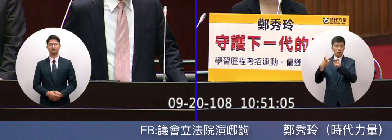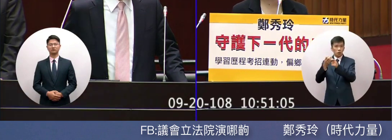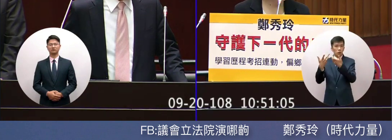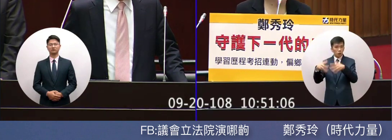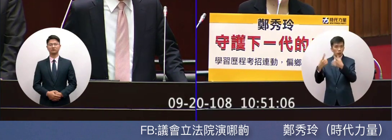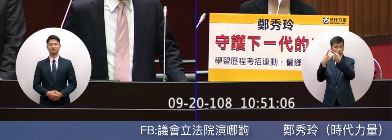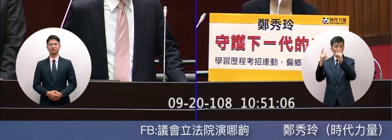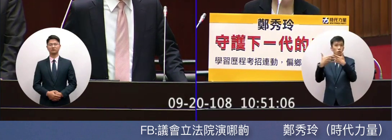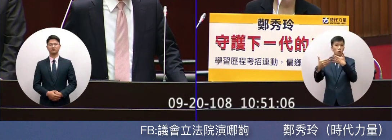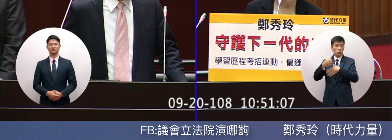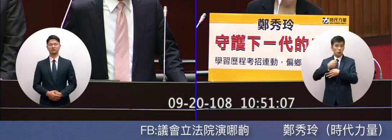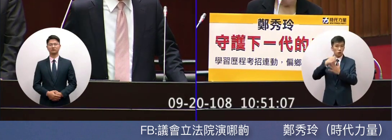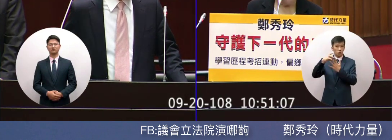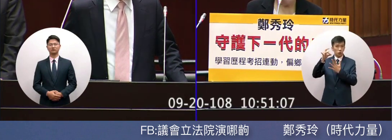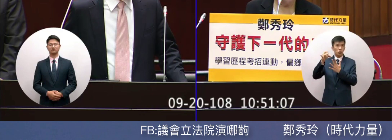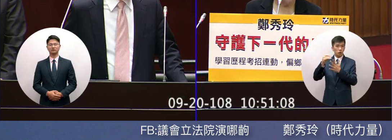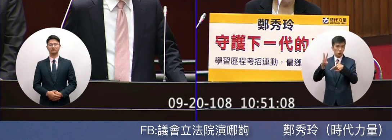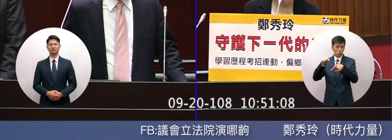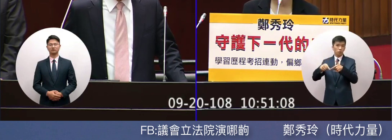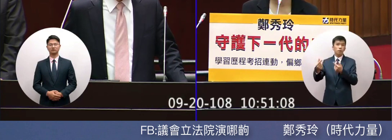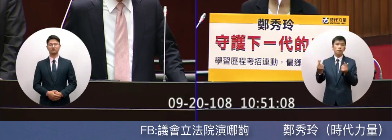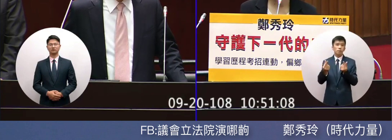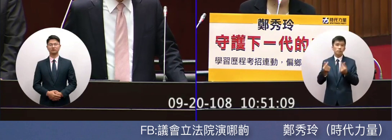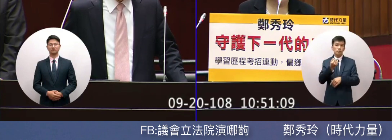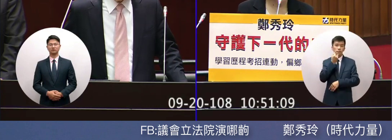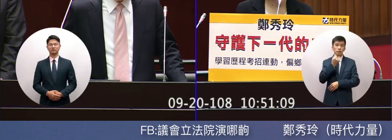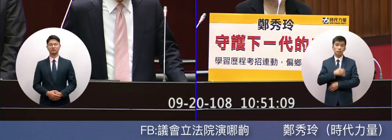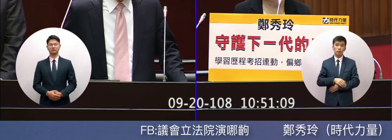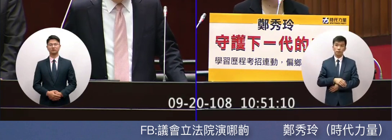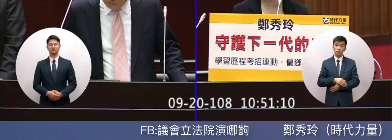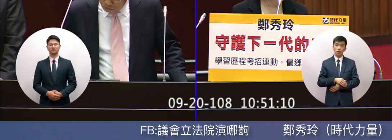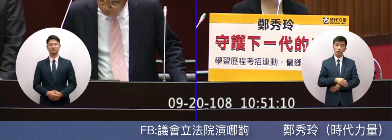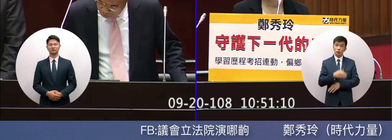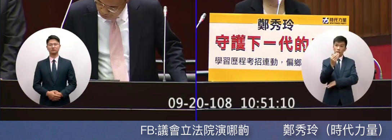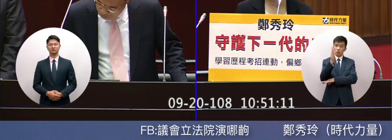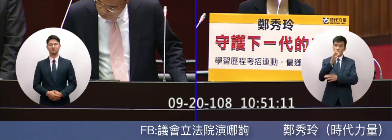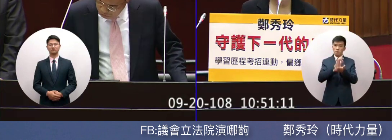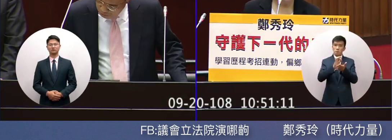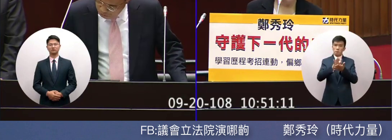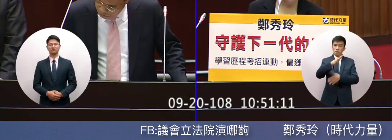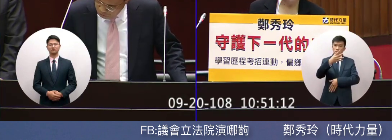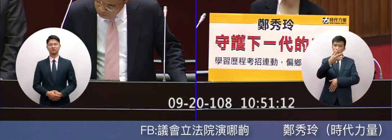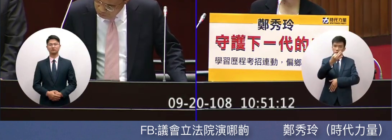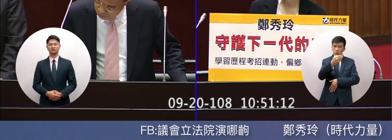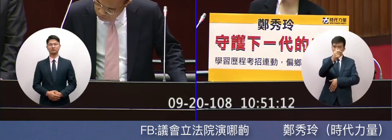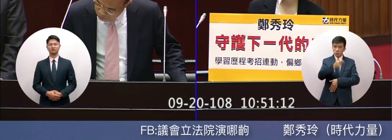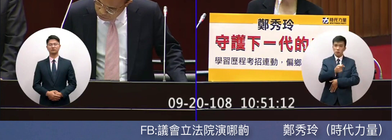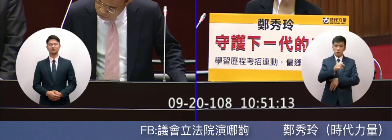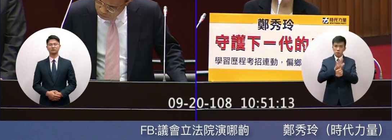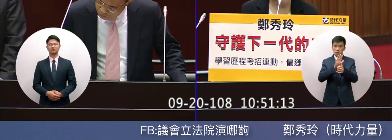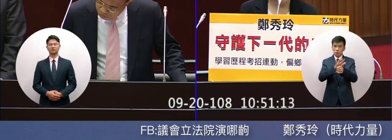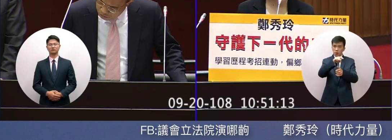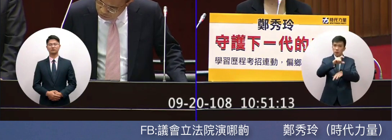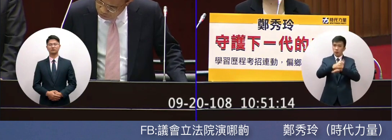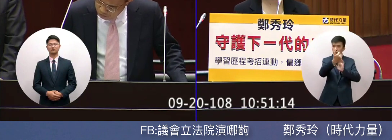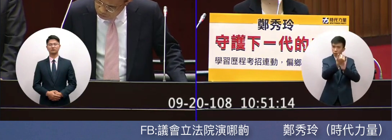的大学通识的选修课程，因此呢，政府花了400多亿元在推动这个课纲。让